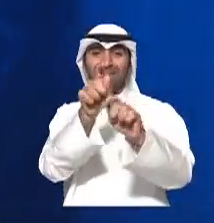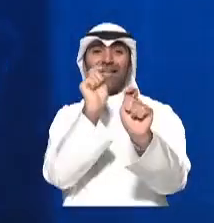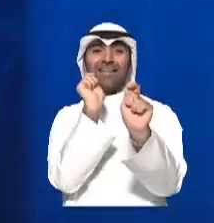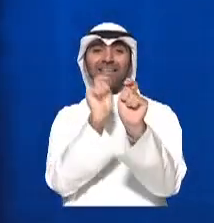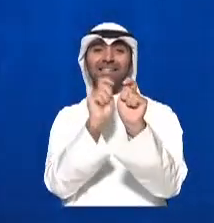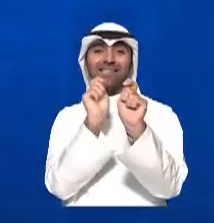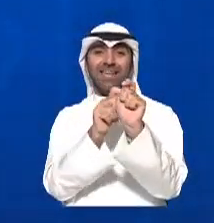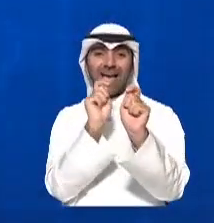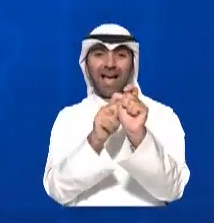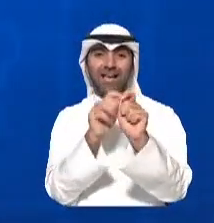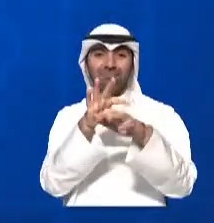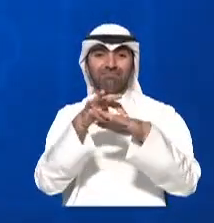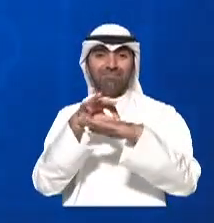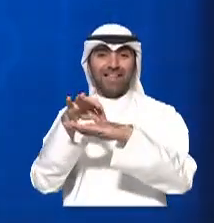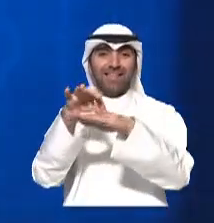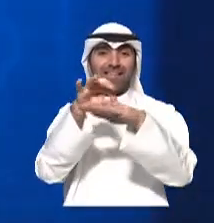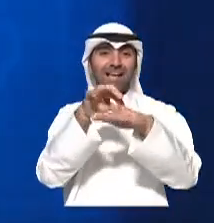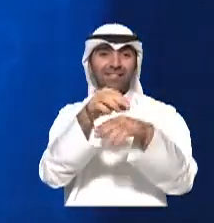يستغل هذه التعديلات في